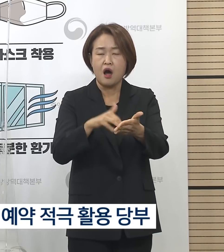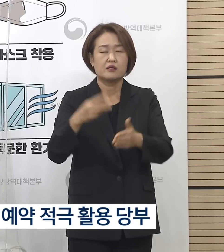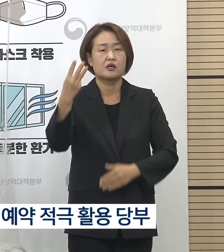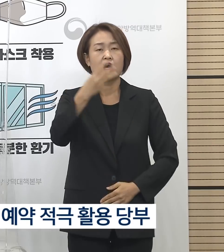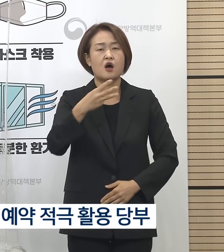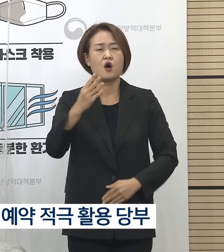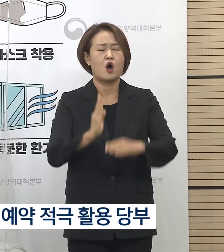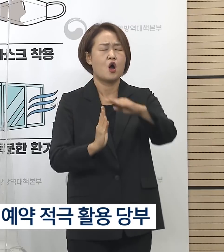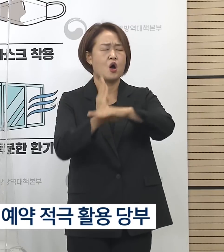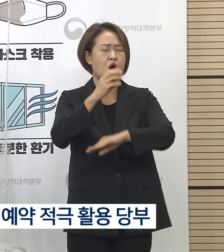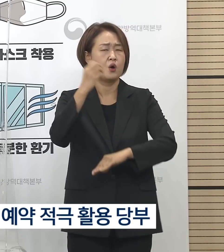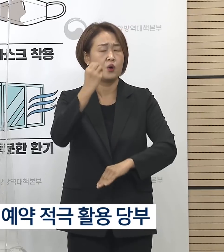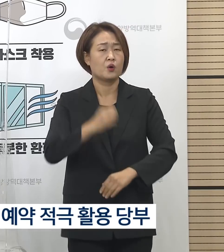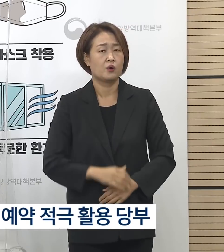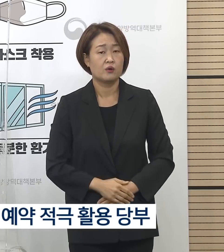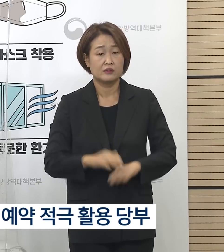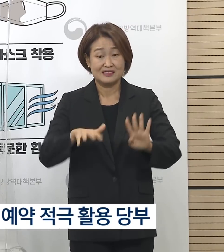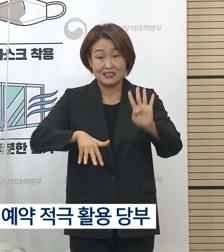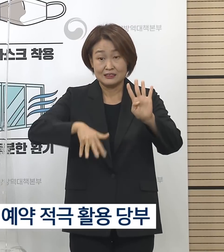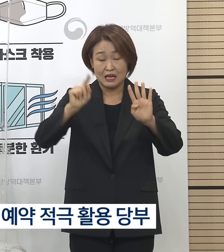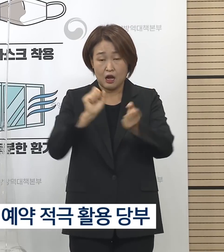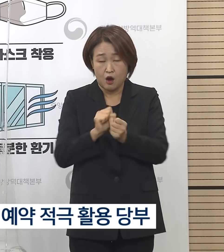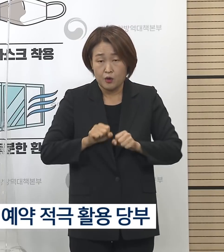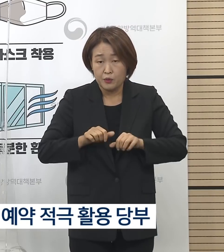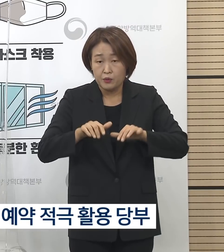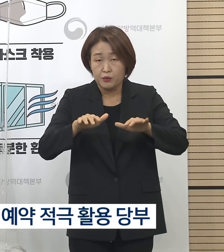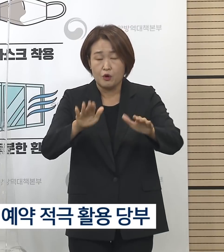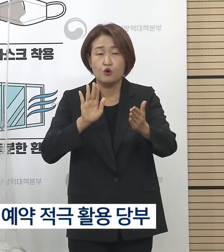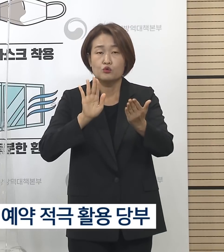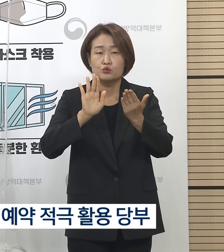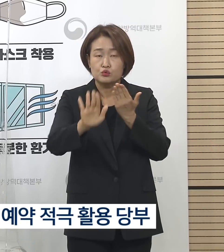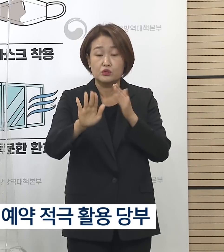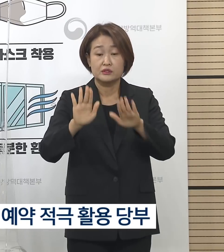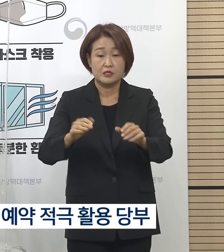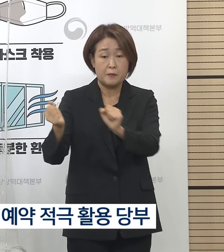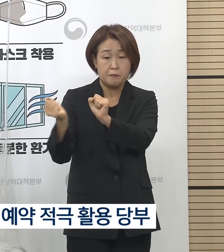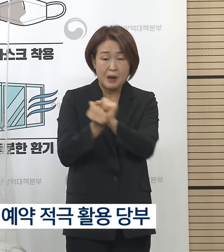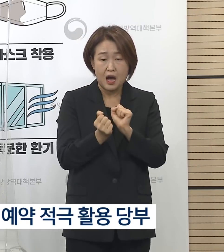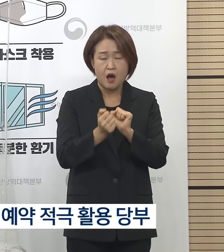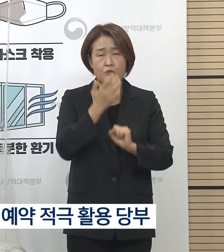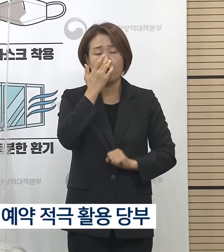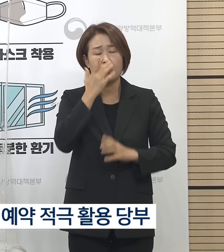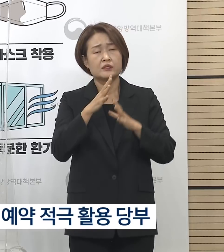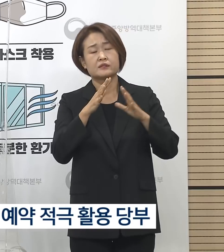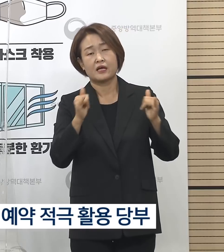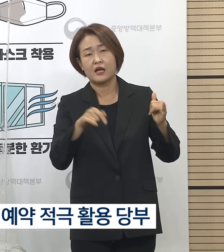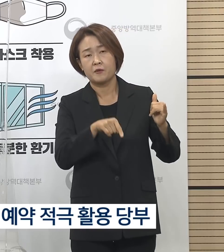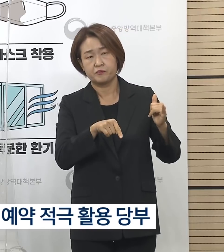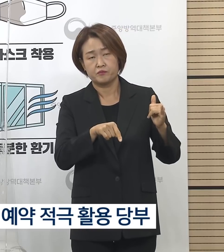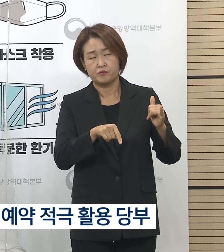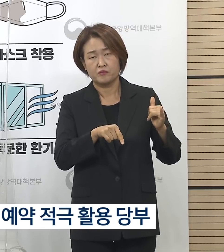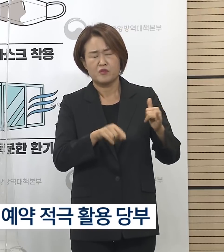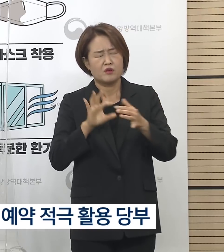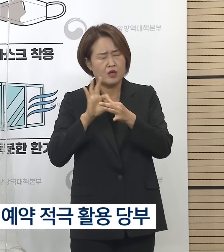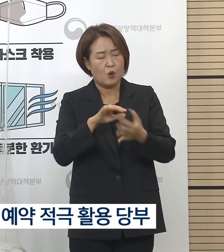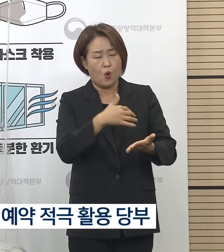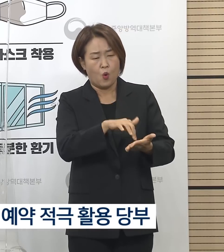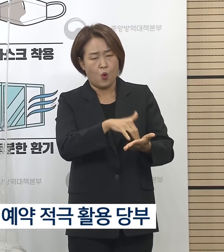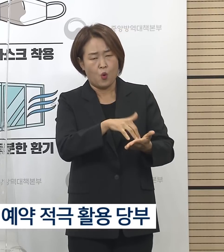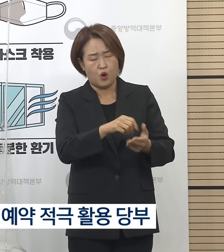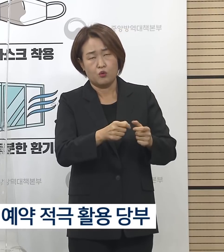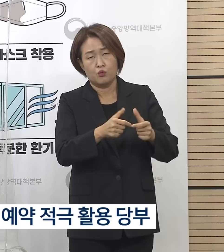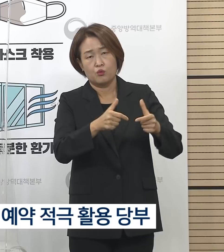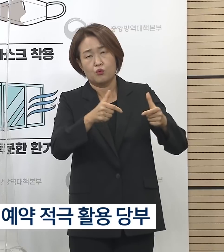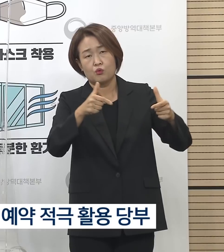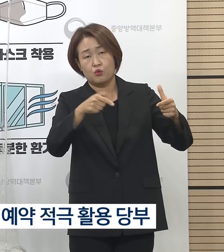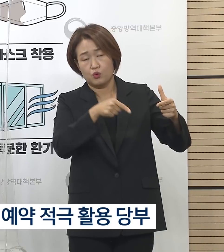하였습니다. 4차 유행 이후에 지역사회의 무증상 경증 감염자가 계속 누적되고 있는